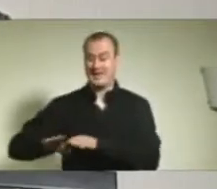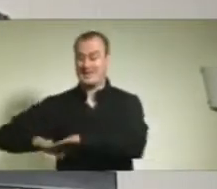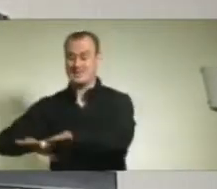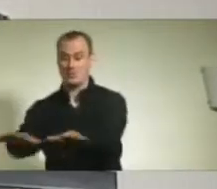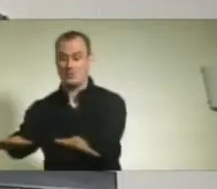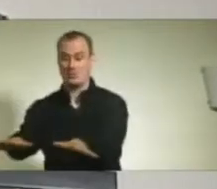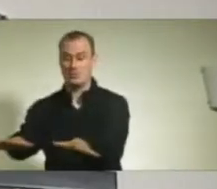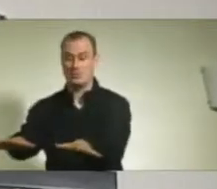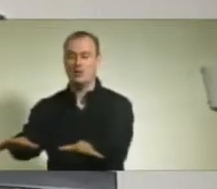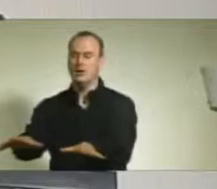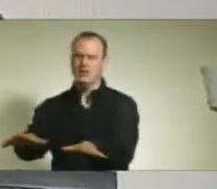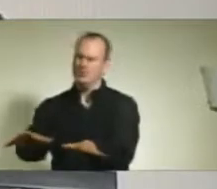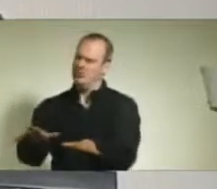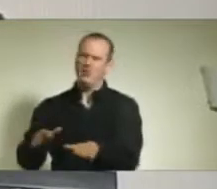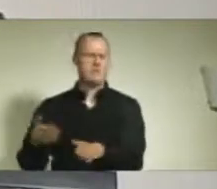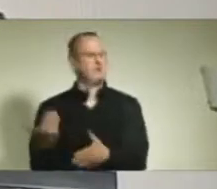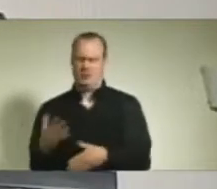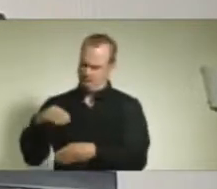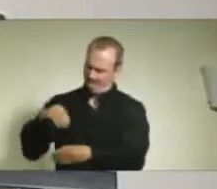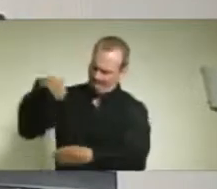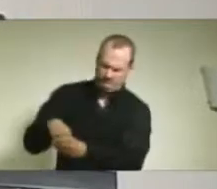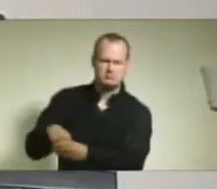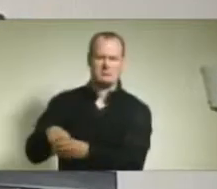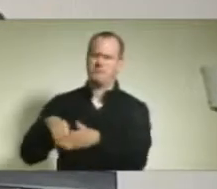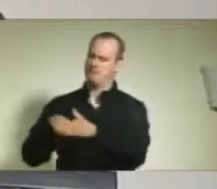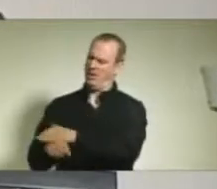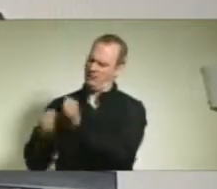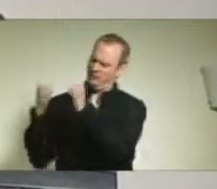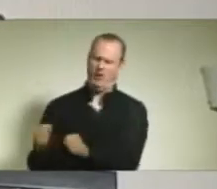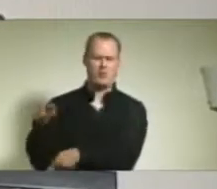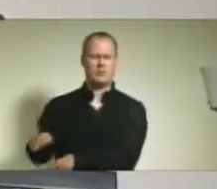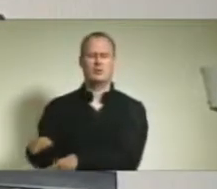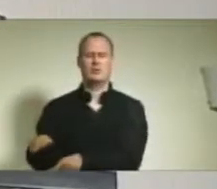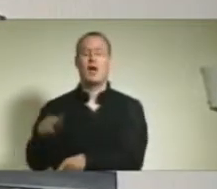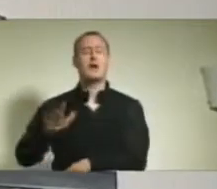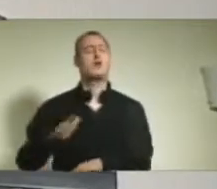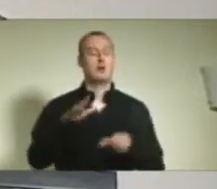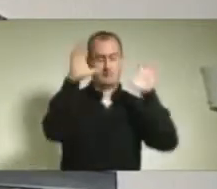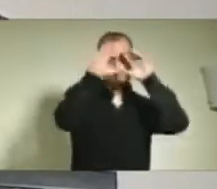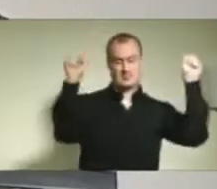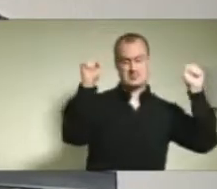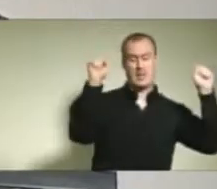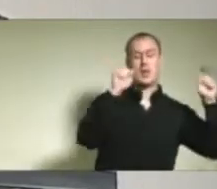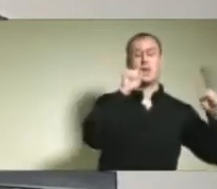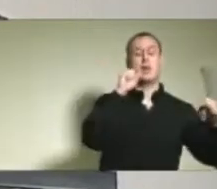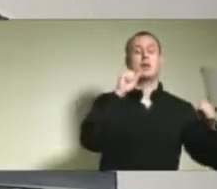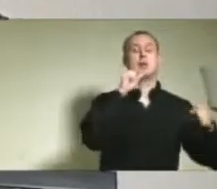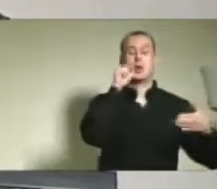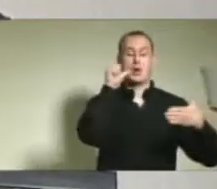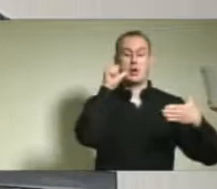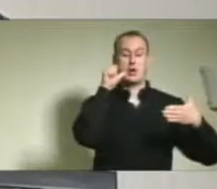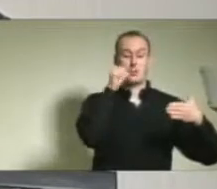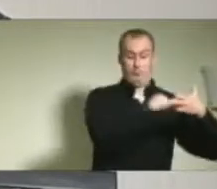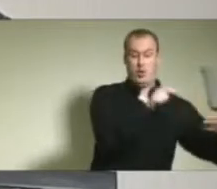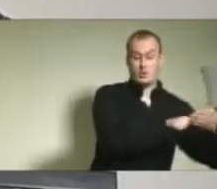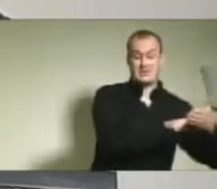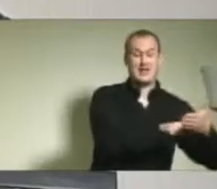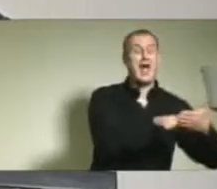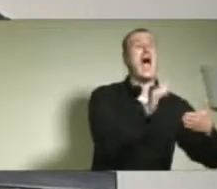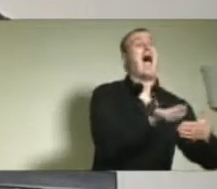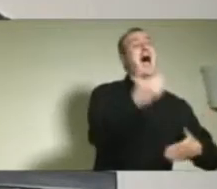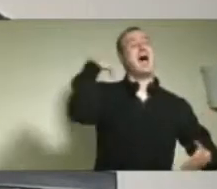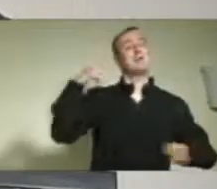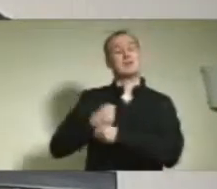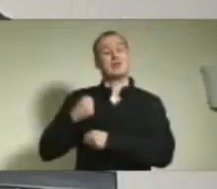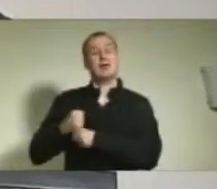très bancarisé quand même, parce qu'il faut savoir que le président de la Poste, c'est l'ancien président de la Banque postale. Philippe Val était président de la